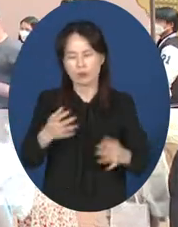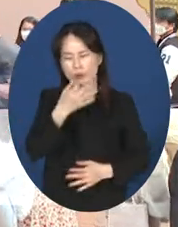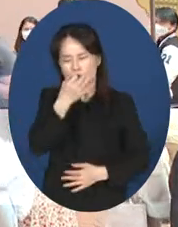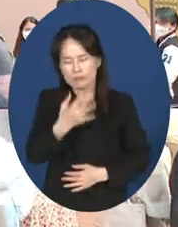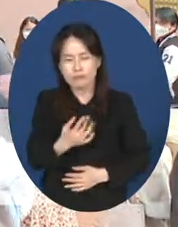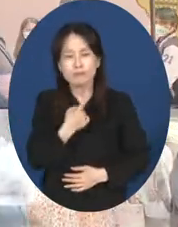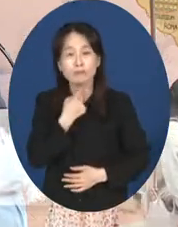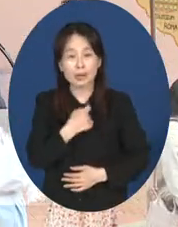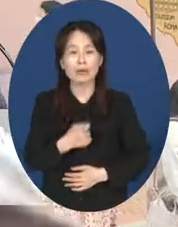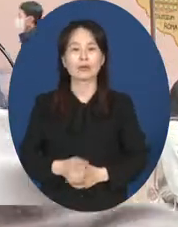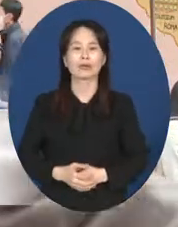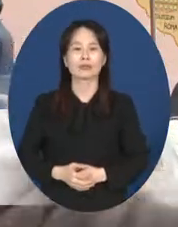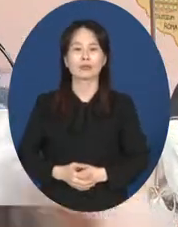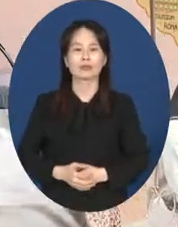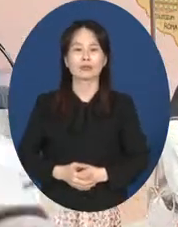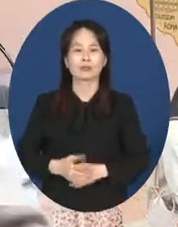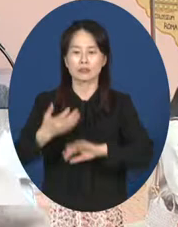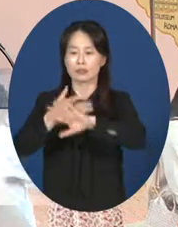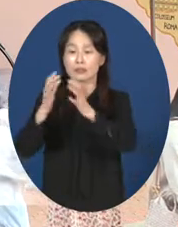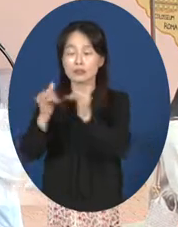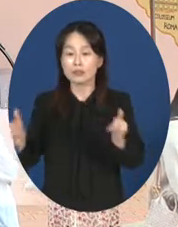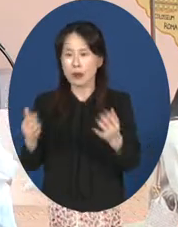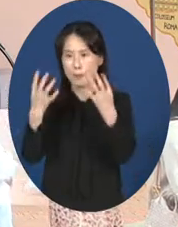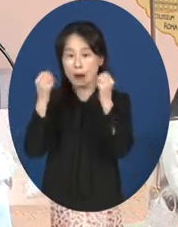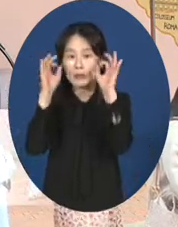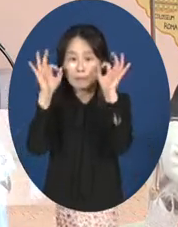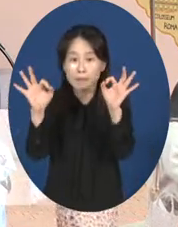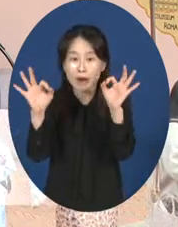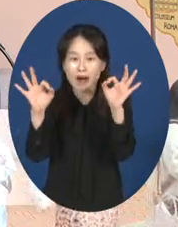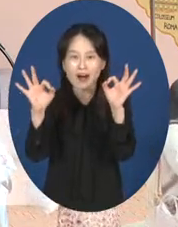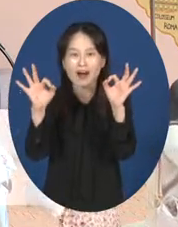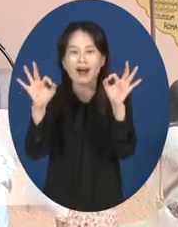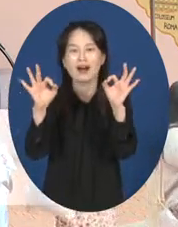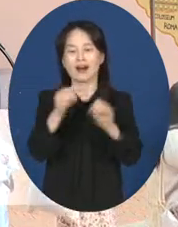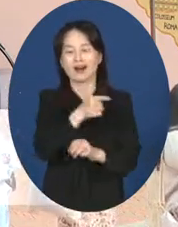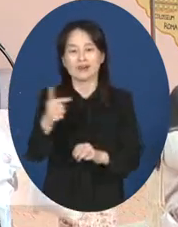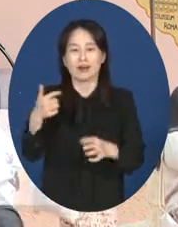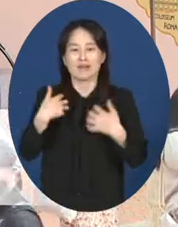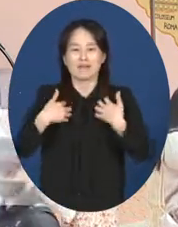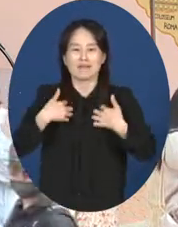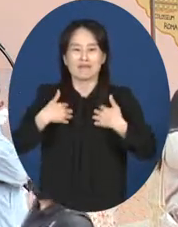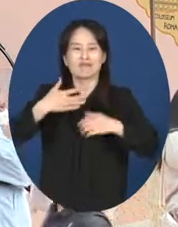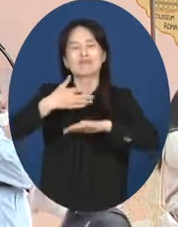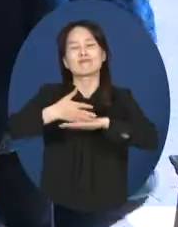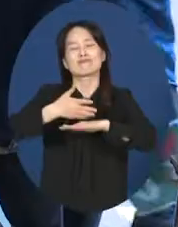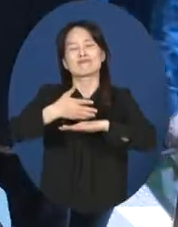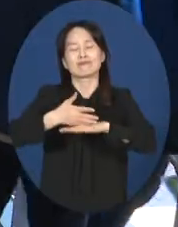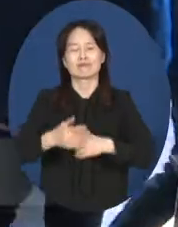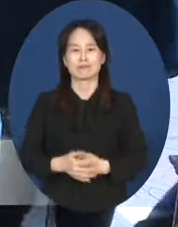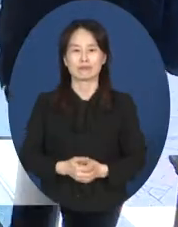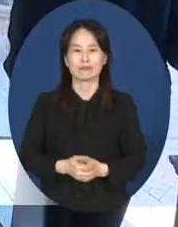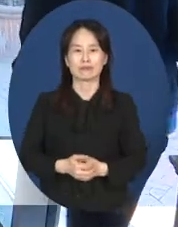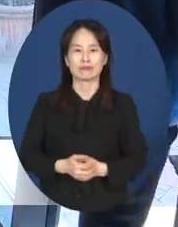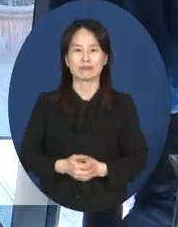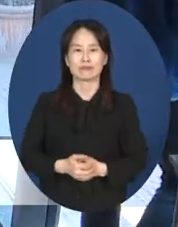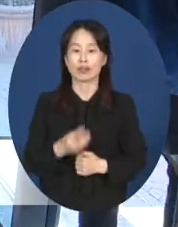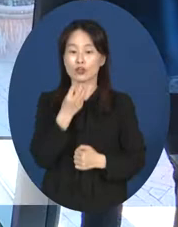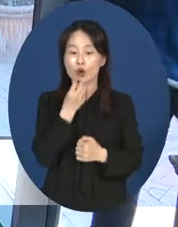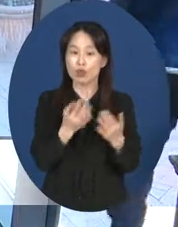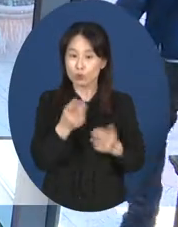힘들었는데 외국인을 이렇게 많이 보게 되니까 너무 반갑고 고마워요.